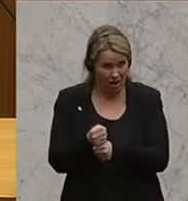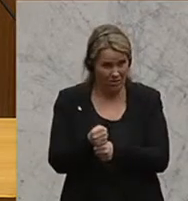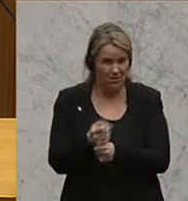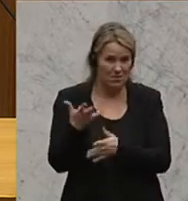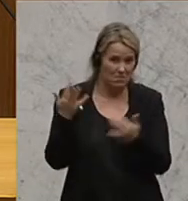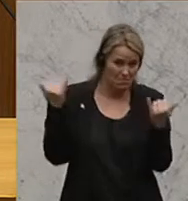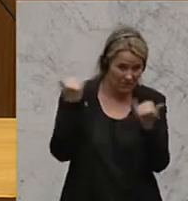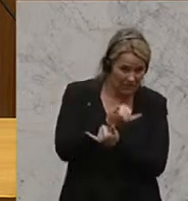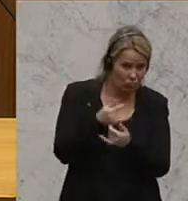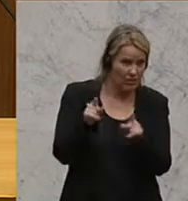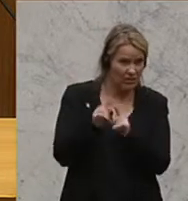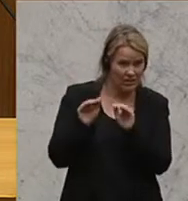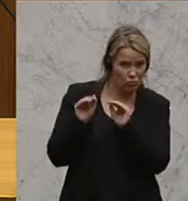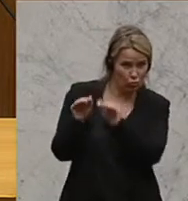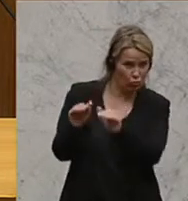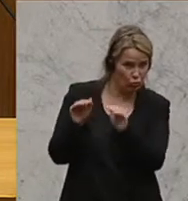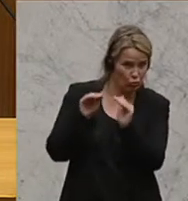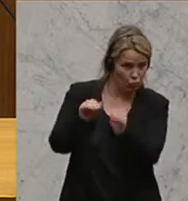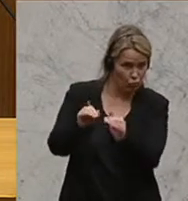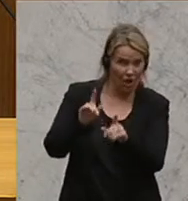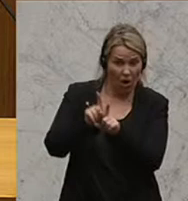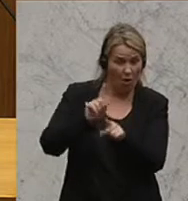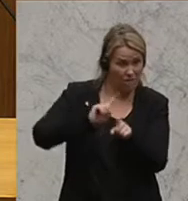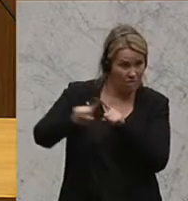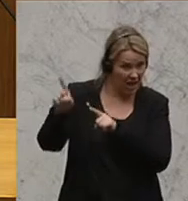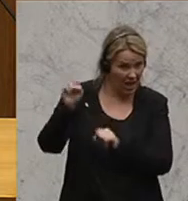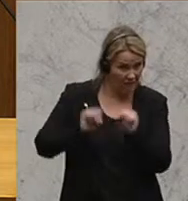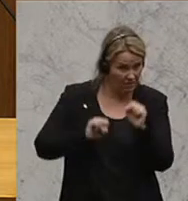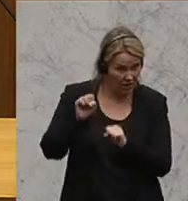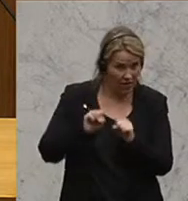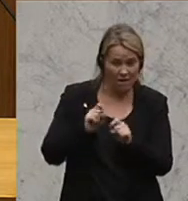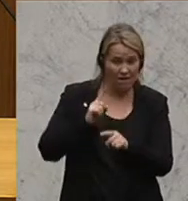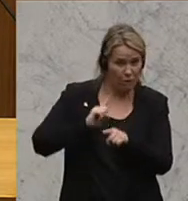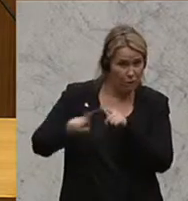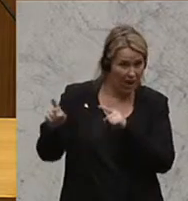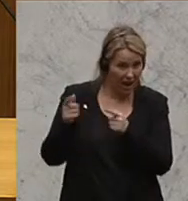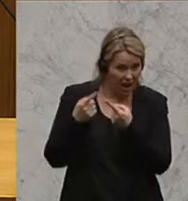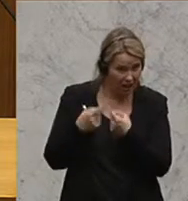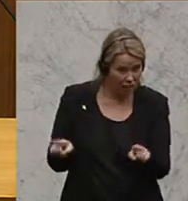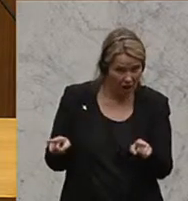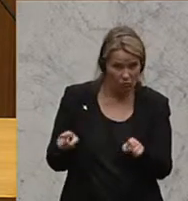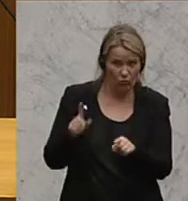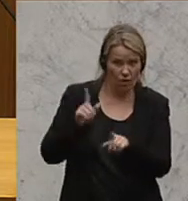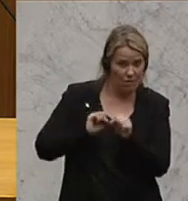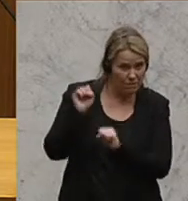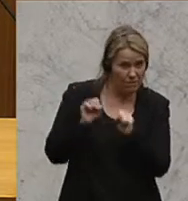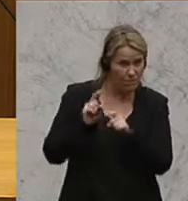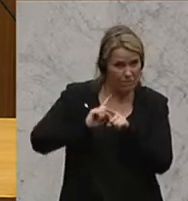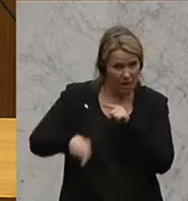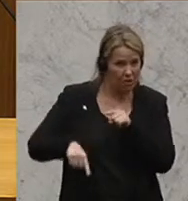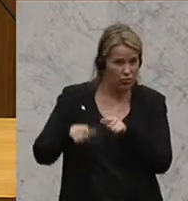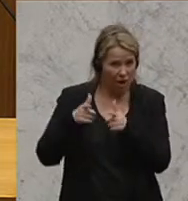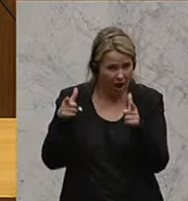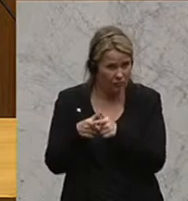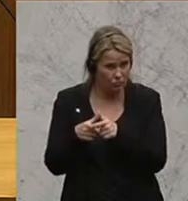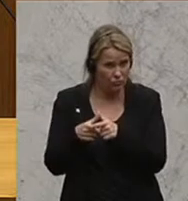missverstanden wird als Decken von Fehlleistungen, von falschen Entscheidungen und falschen Taten,